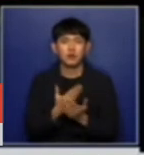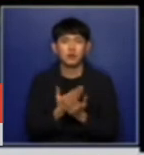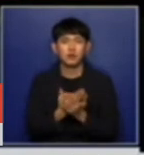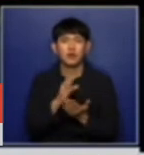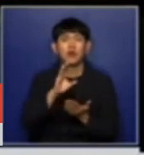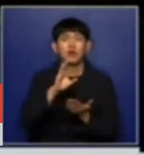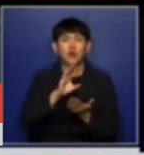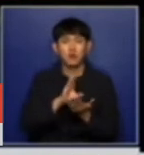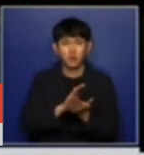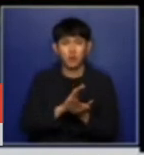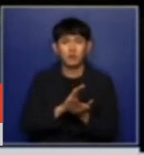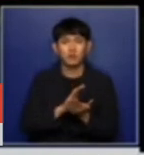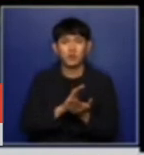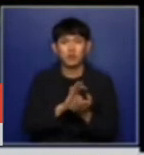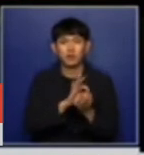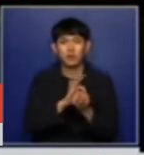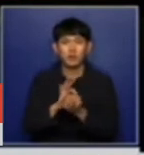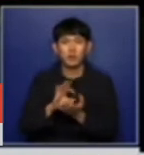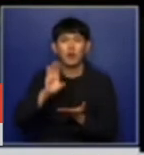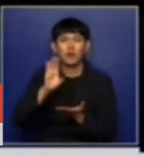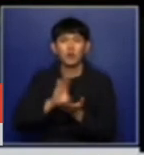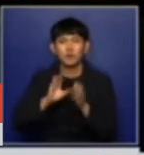เป็นลักษณะรัฐราชการ